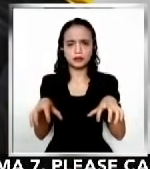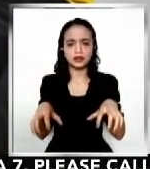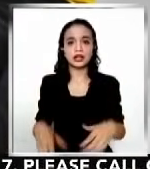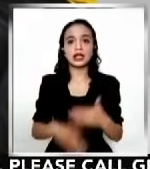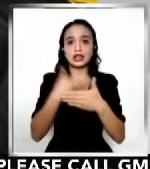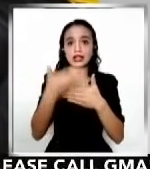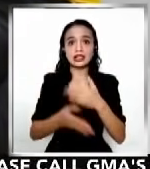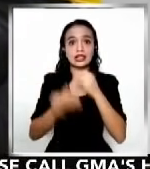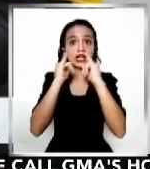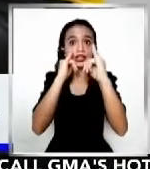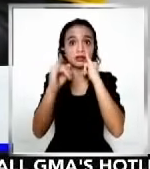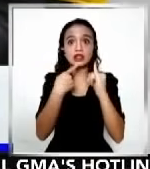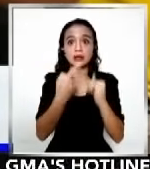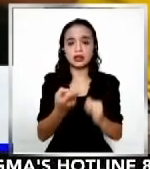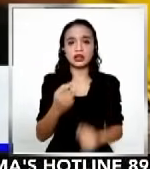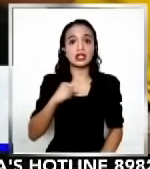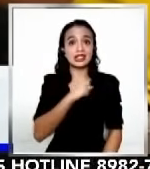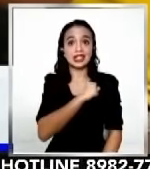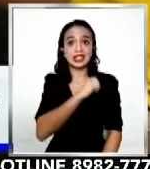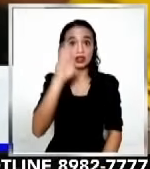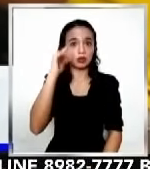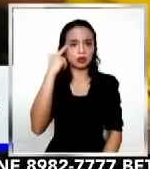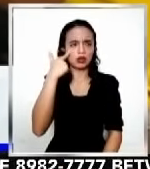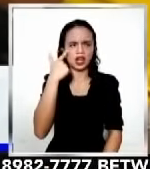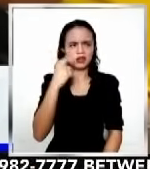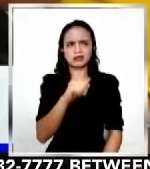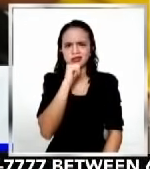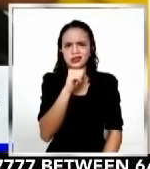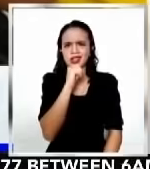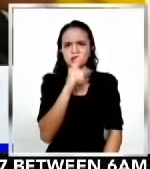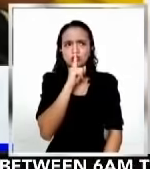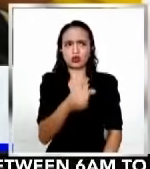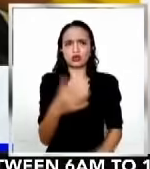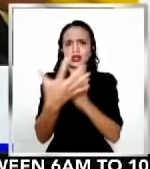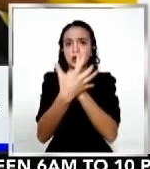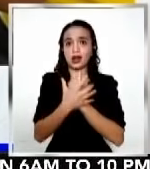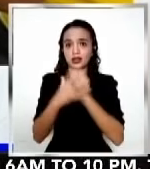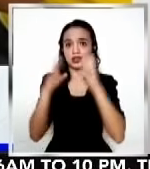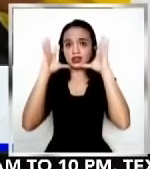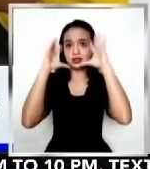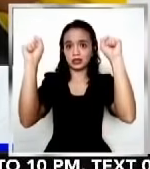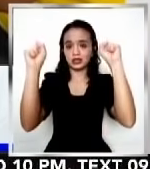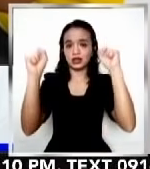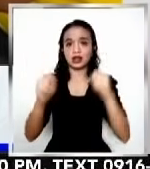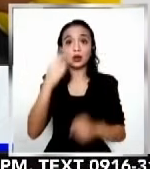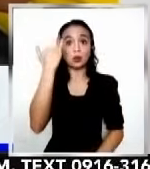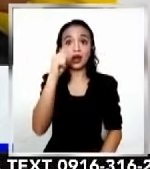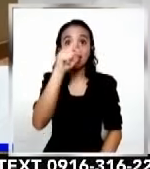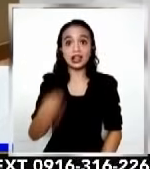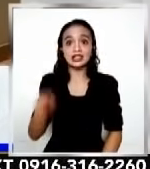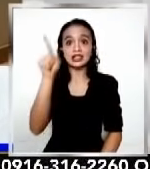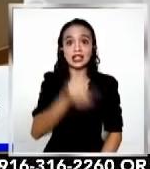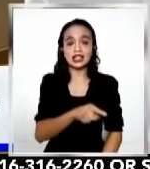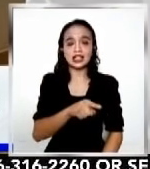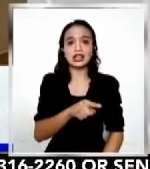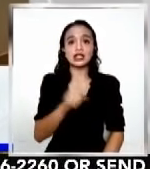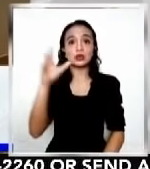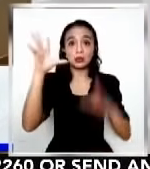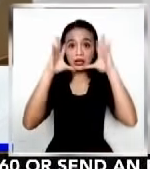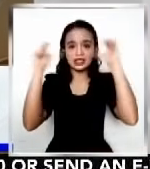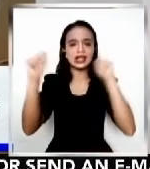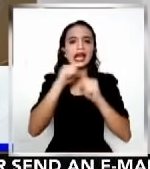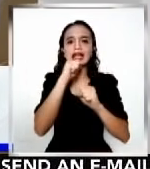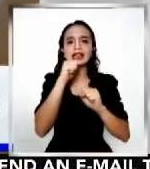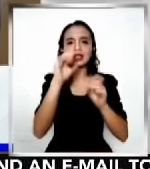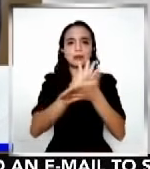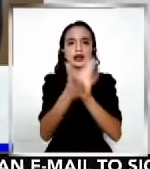totoong naka-quarantine ng presidente. Ipinagpaliban daw ang talk to the people para hindi malagay sa panganib ang Pangulo, lalo't tinamaan ng COVID